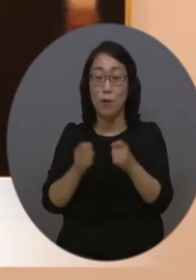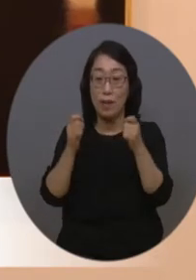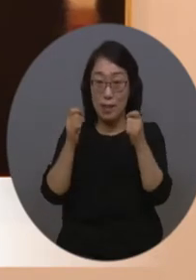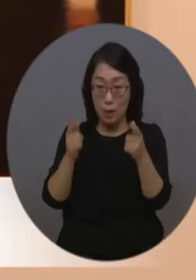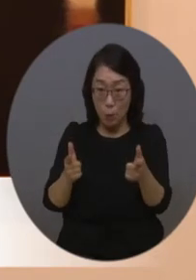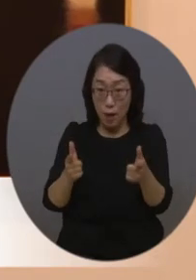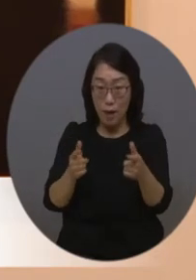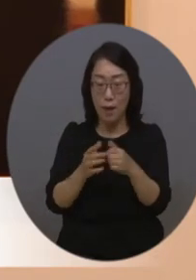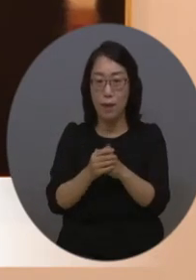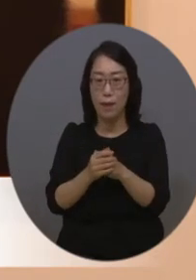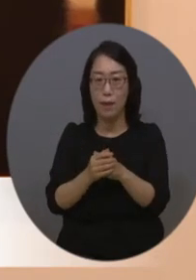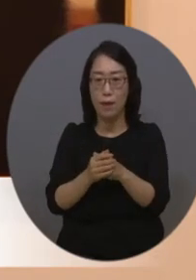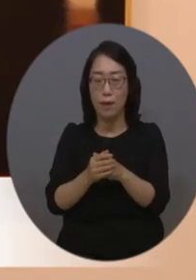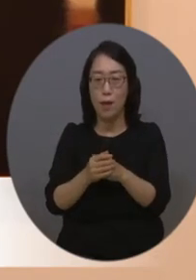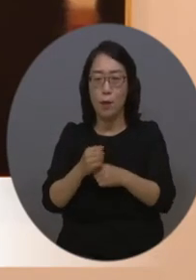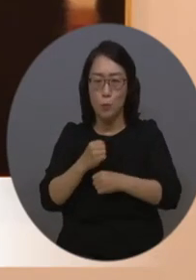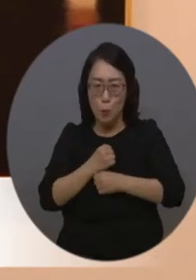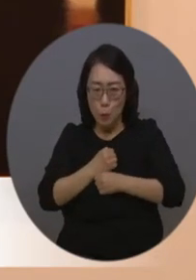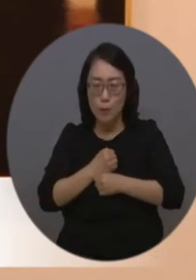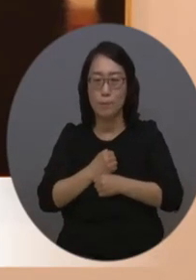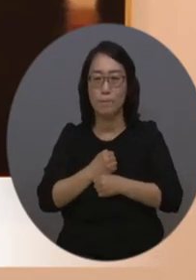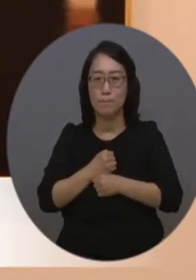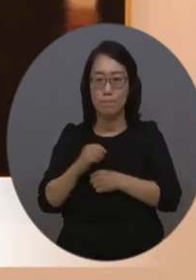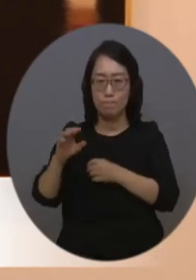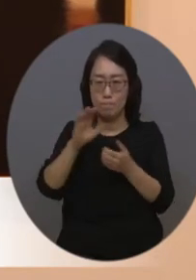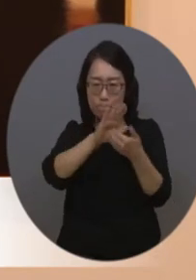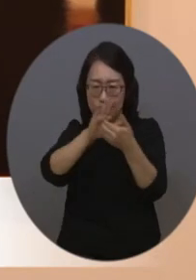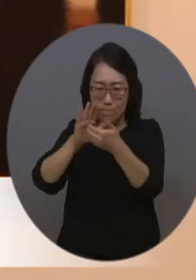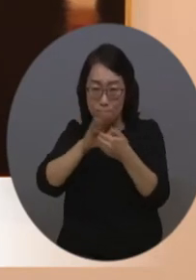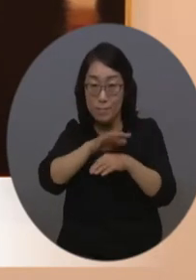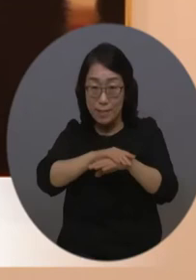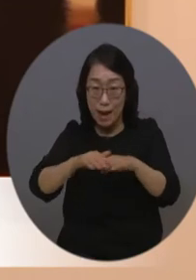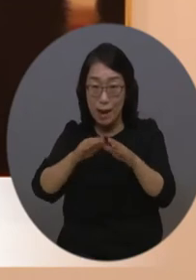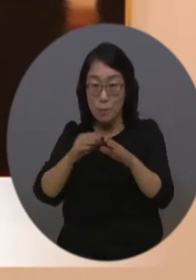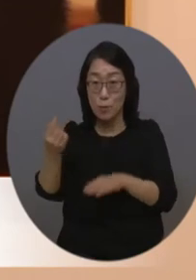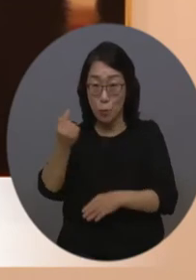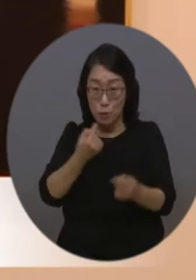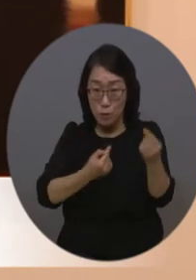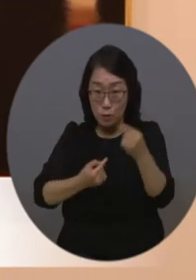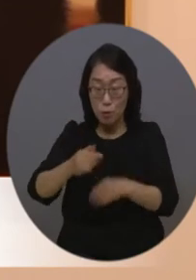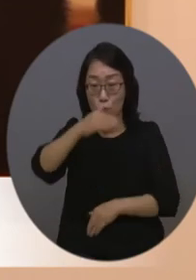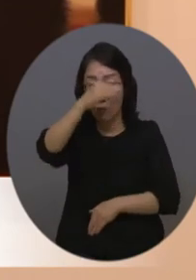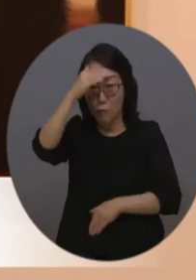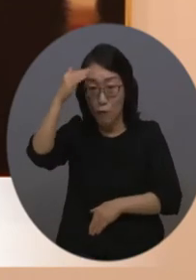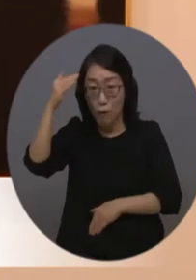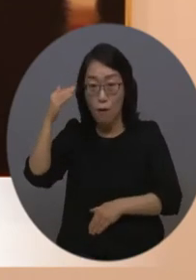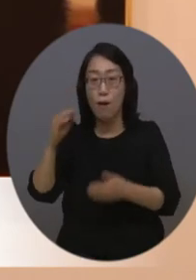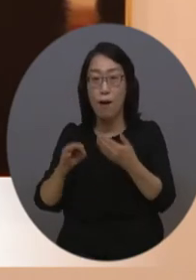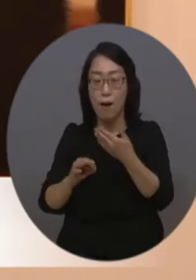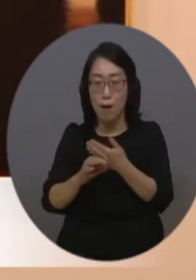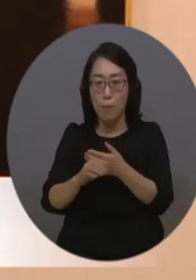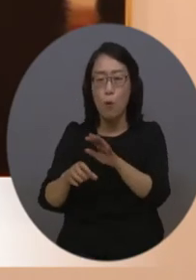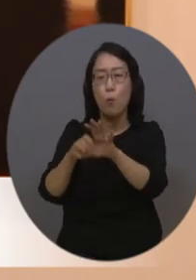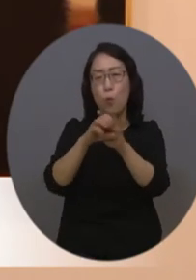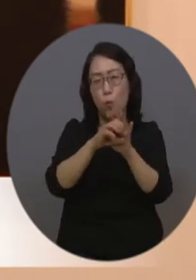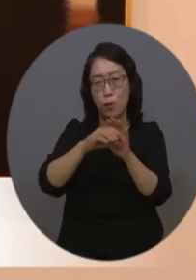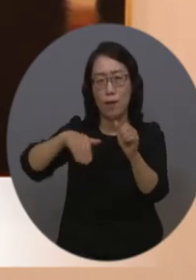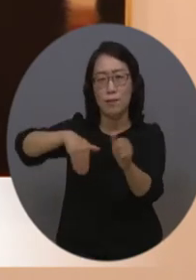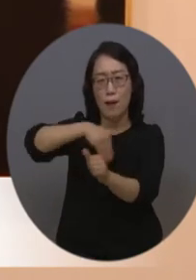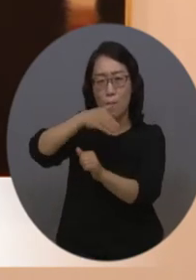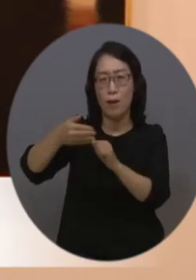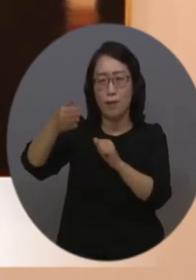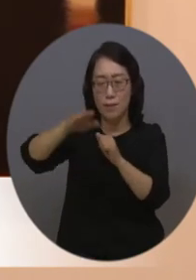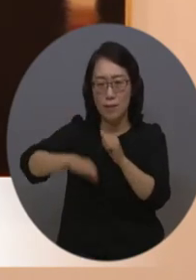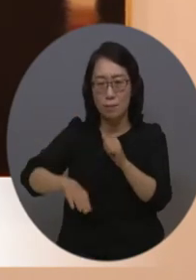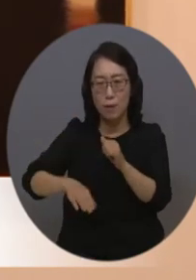이렇게 방역수칙 잘 지키면서 한 번씩 오셔서 관람하시면은 코로나 상황에서 좋은